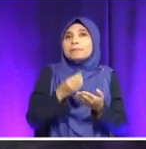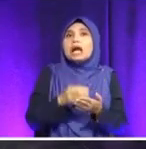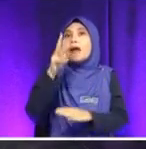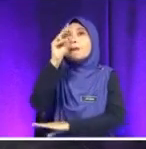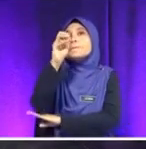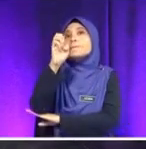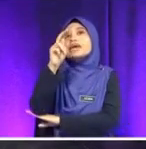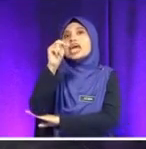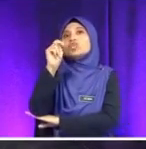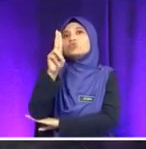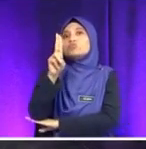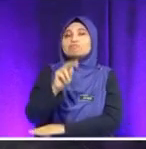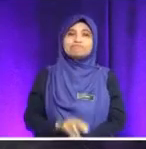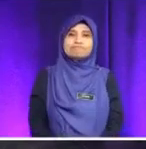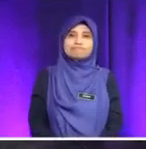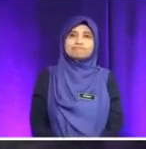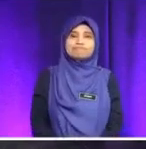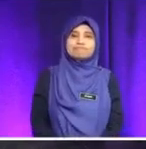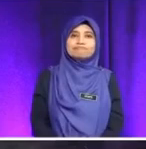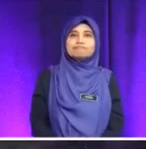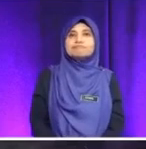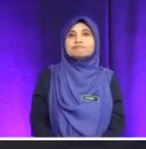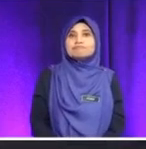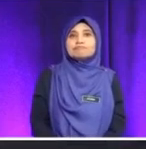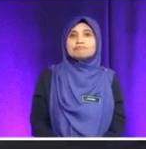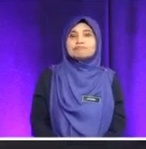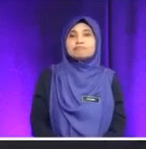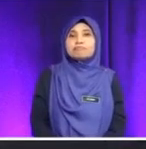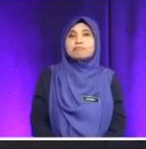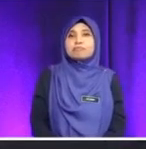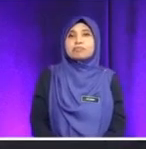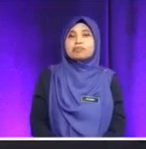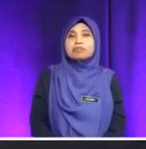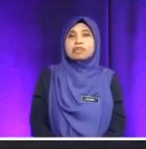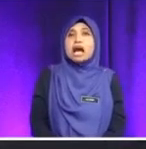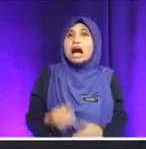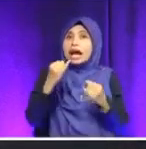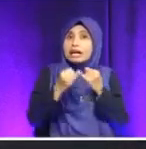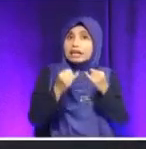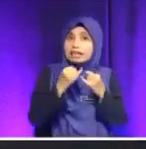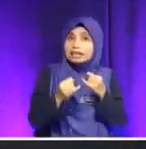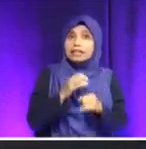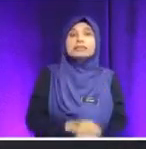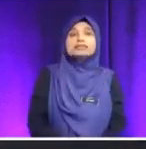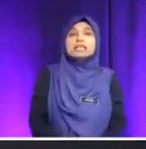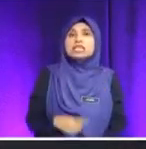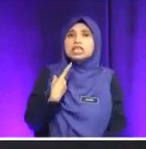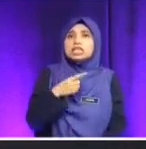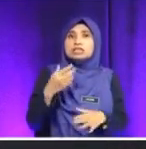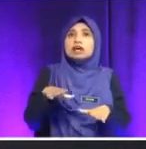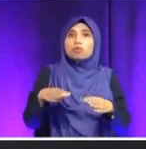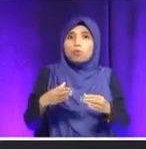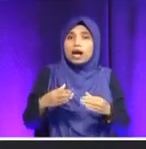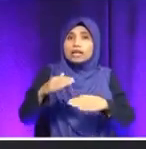Okey. Waiter, come here. Okey. Okey, jadi kita letak je kad menu di atas meja. Dan yang terakhir sekali, tadi kita dah buat kan